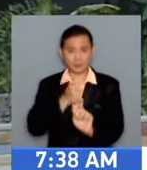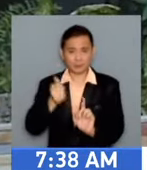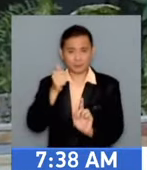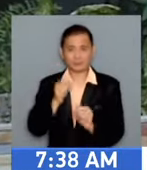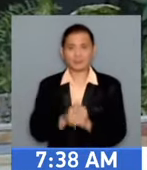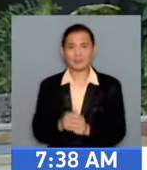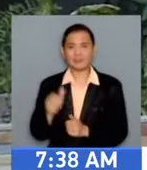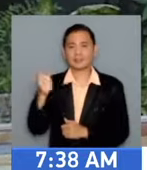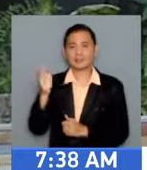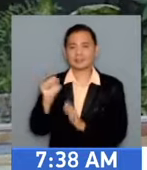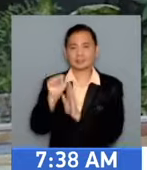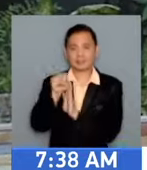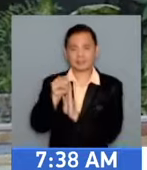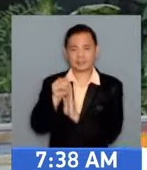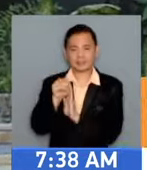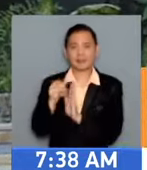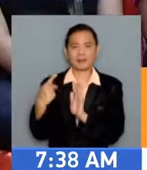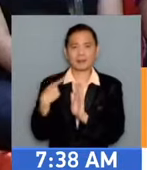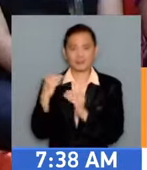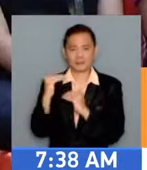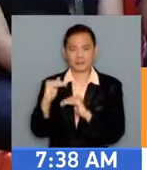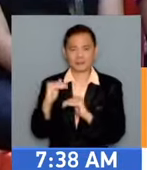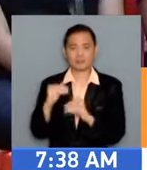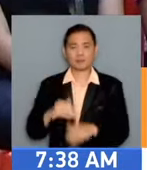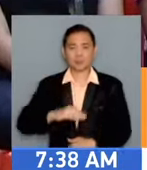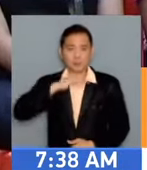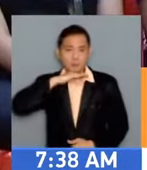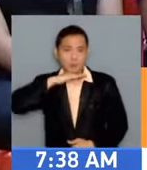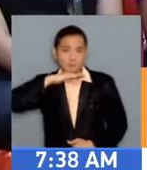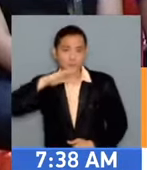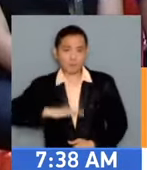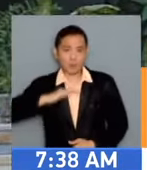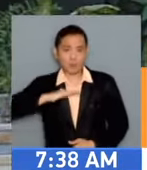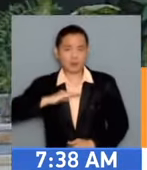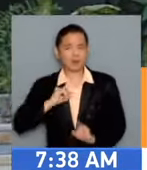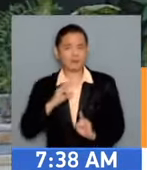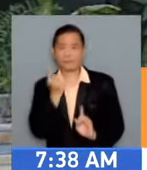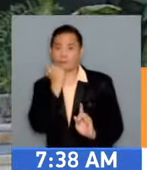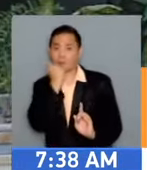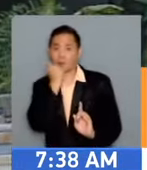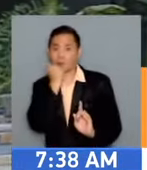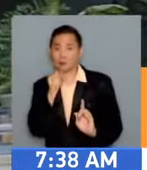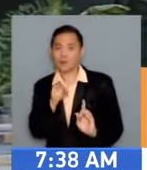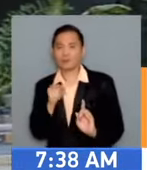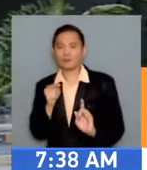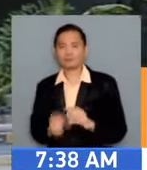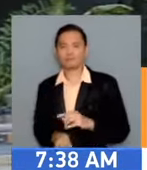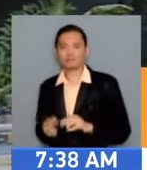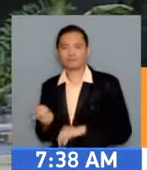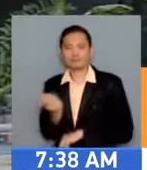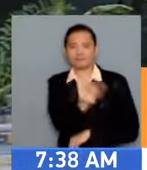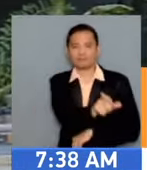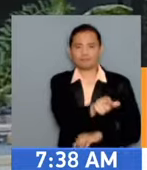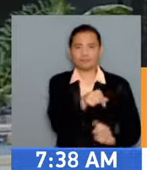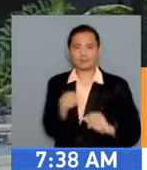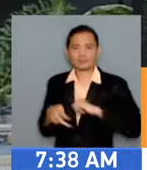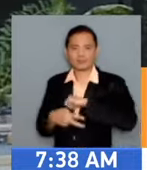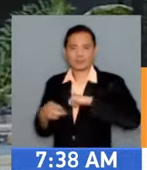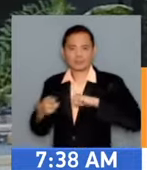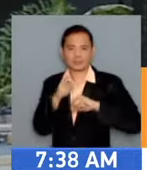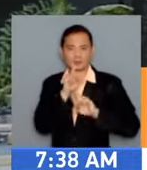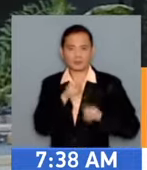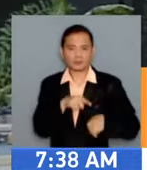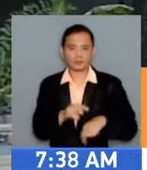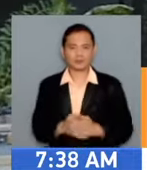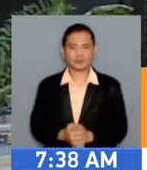after pumindot ang buzzer. At kapag mali ang sagot ay maaaring mag-steal ang kalaban. Okay. Ayun. Siyempre pagkatapos ng easy and difficult